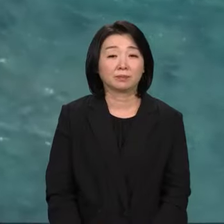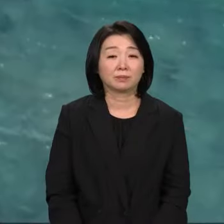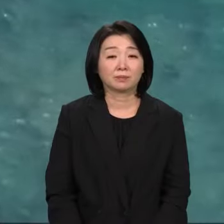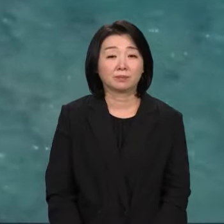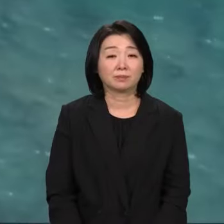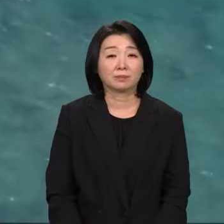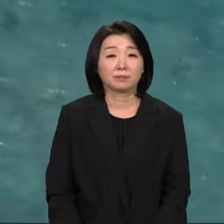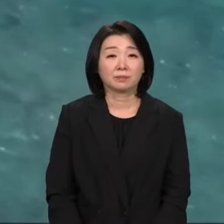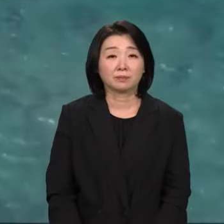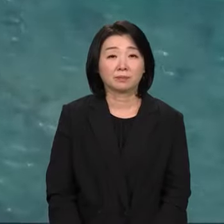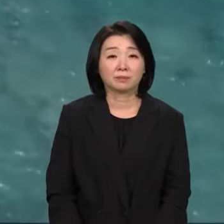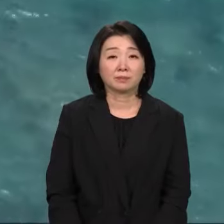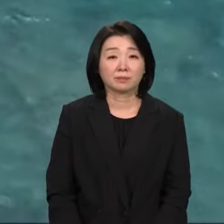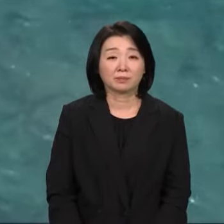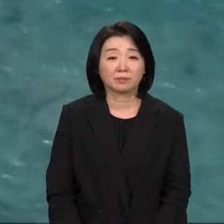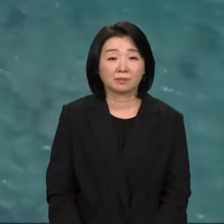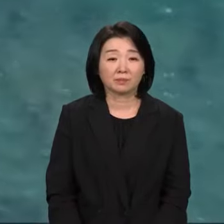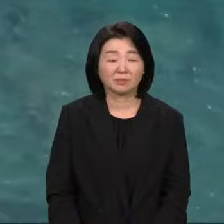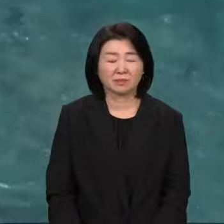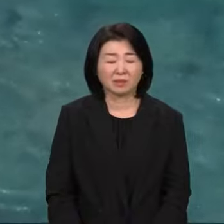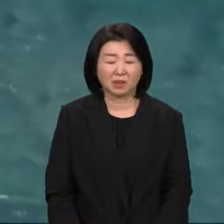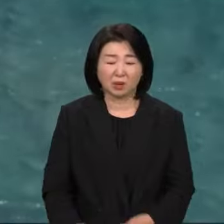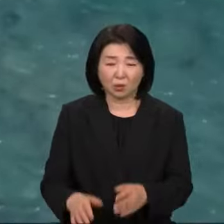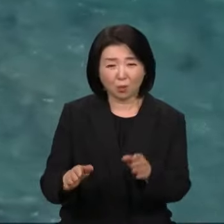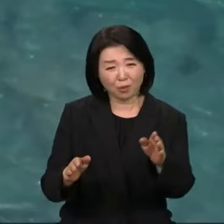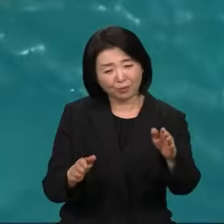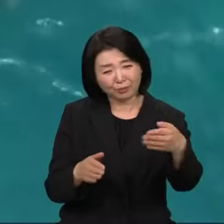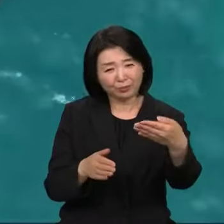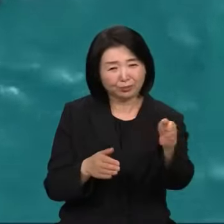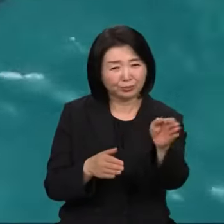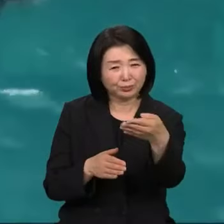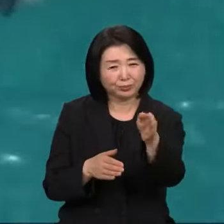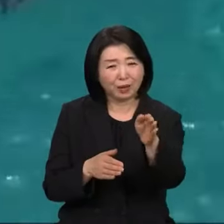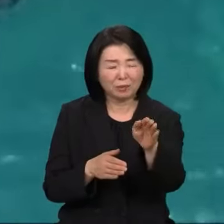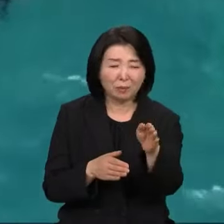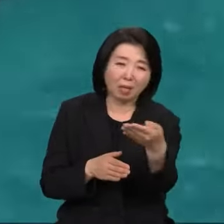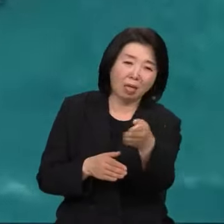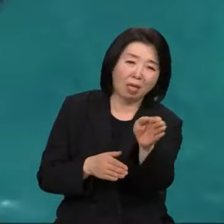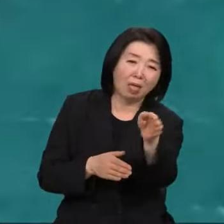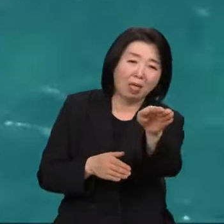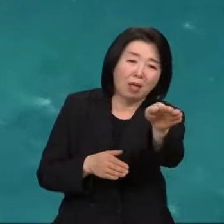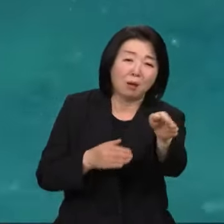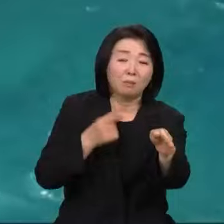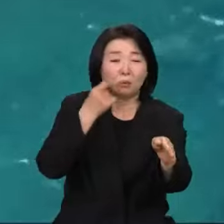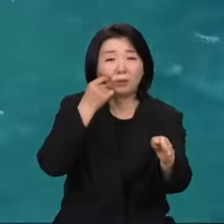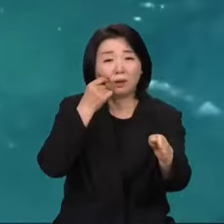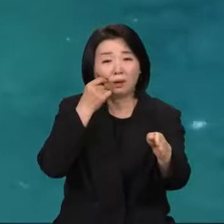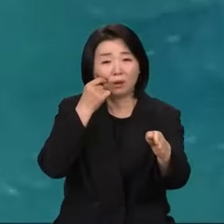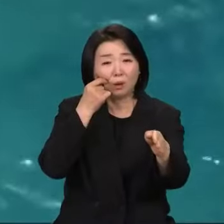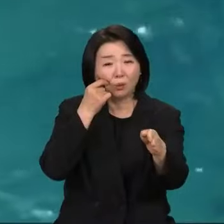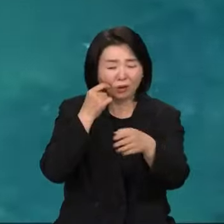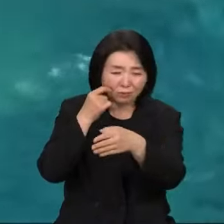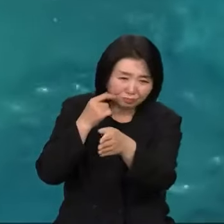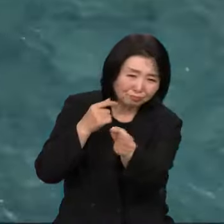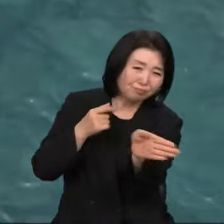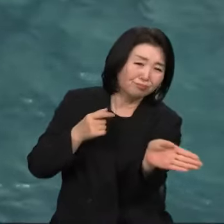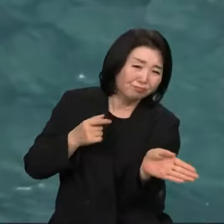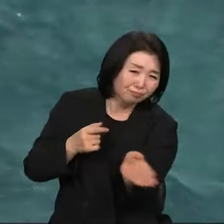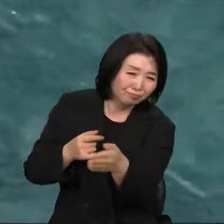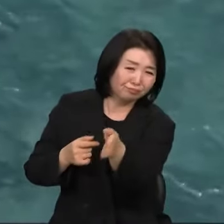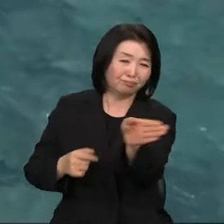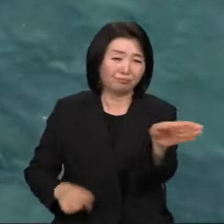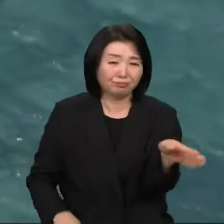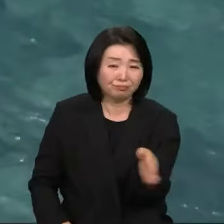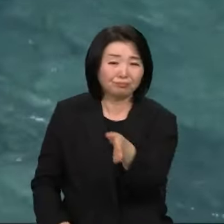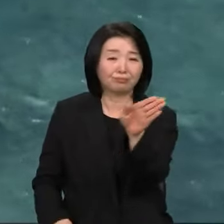기자입니다 애써 꼬리를 흔들지만 좀처럼 앞으로 나아가지 못합니다 같은 자리에서 빙빙